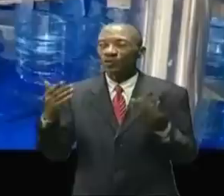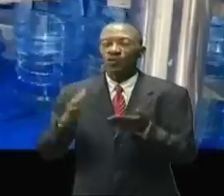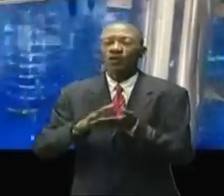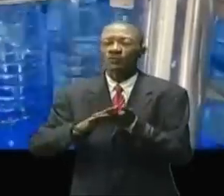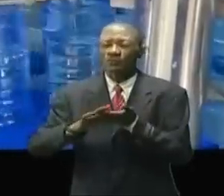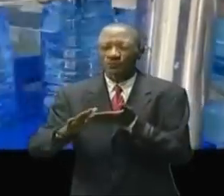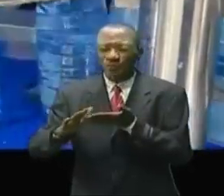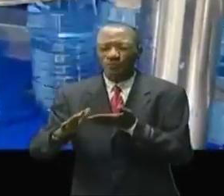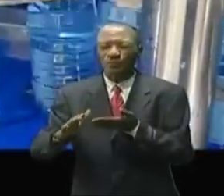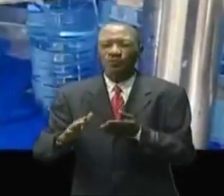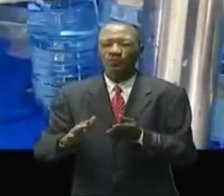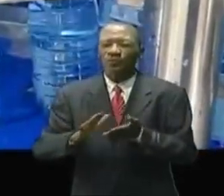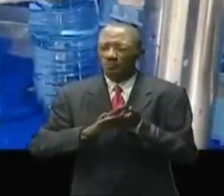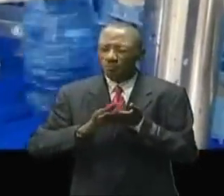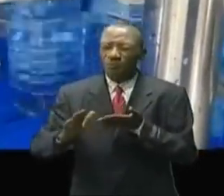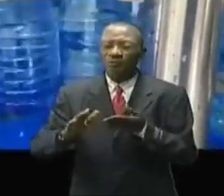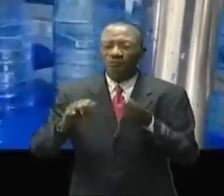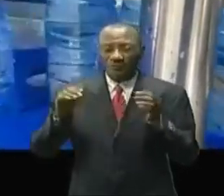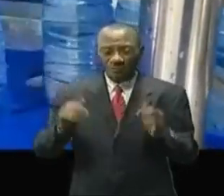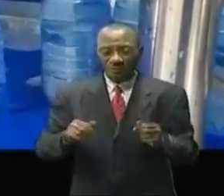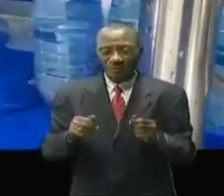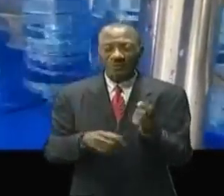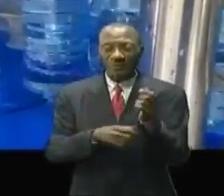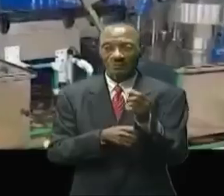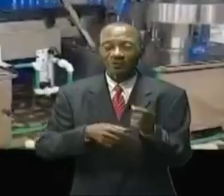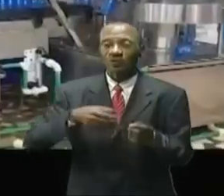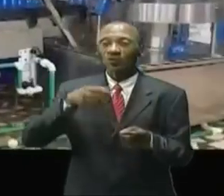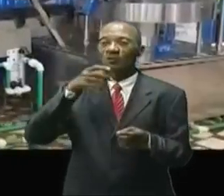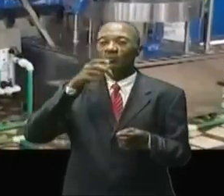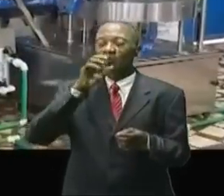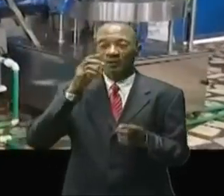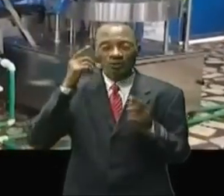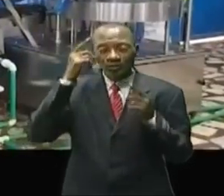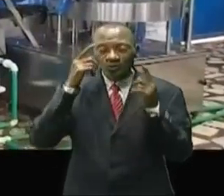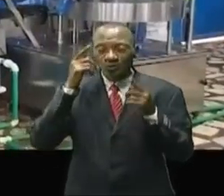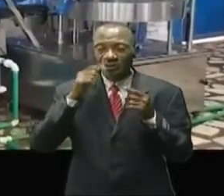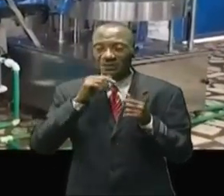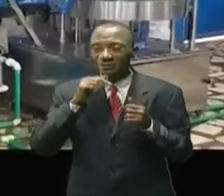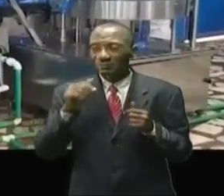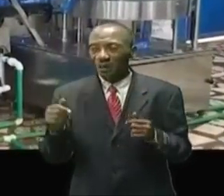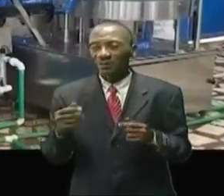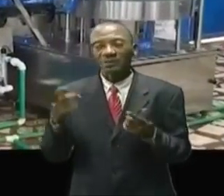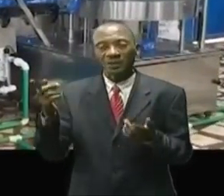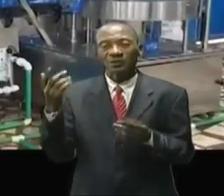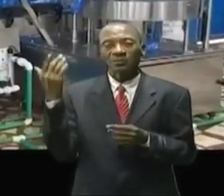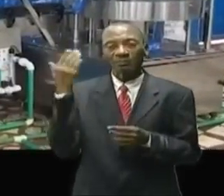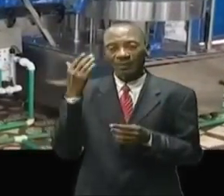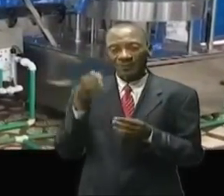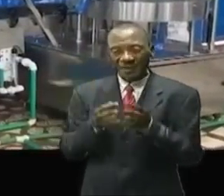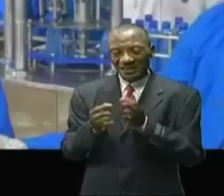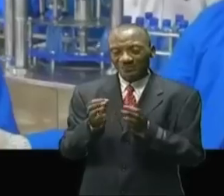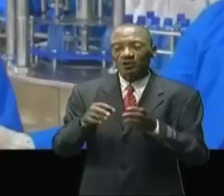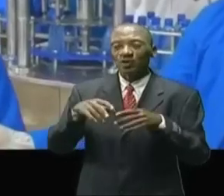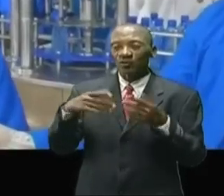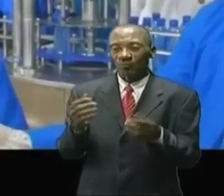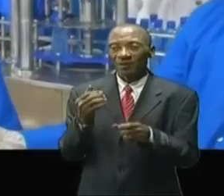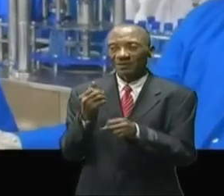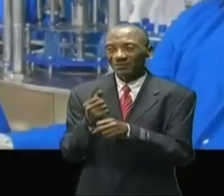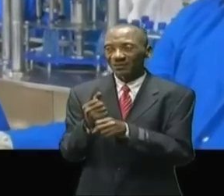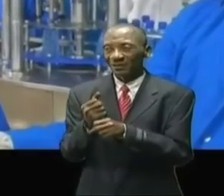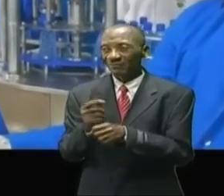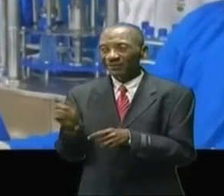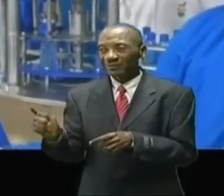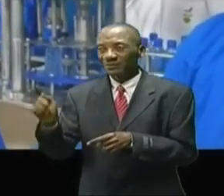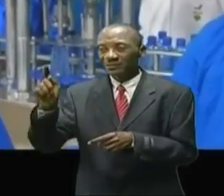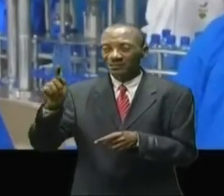des particules et la membrane est au micromètre et sur son principe de fonctionnement, il ne traite au